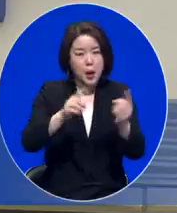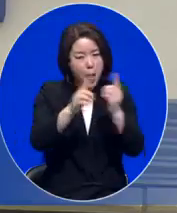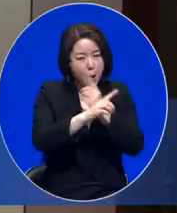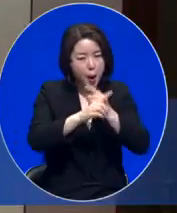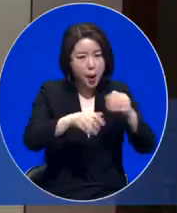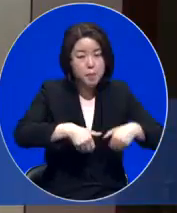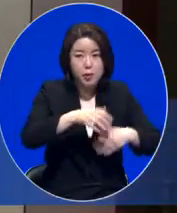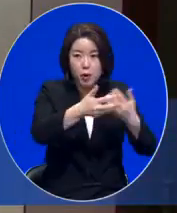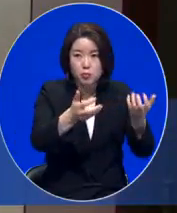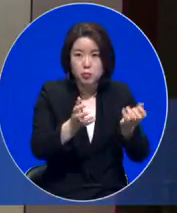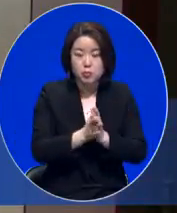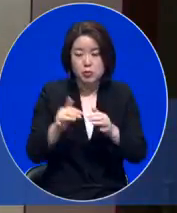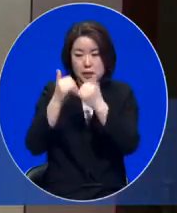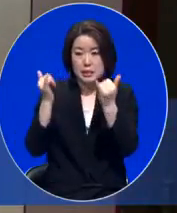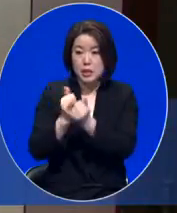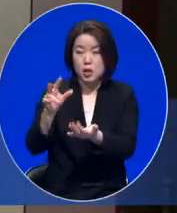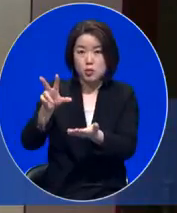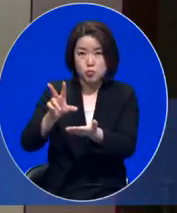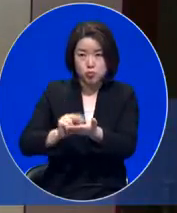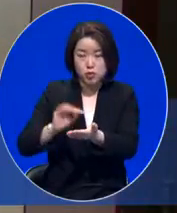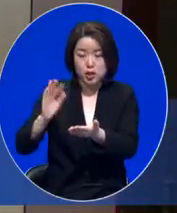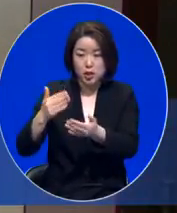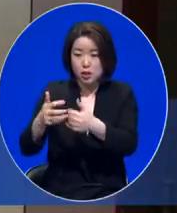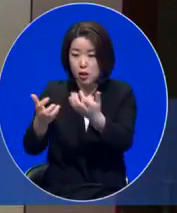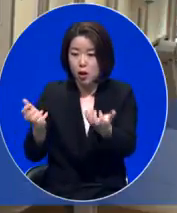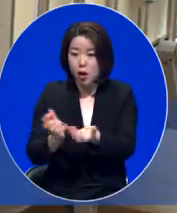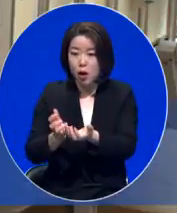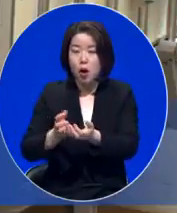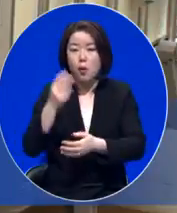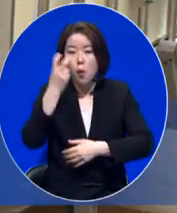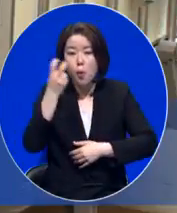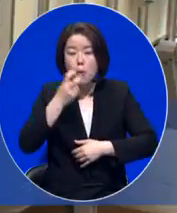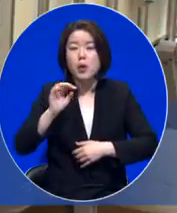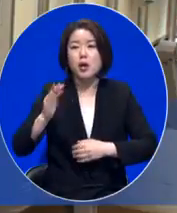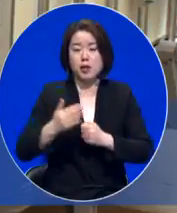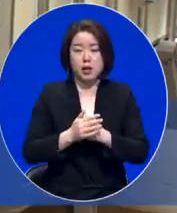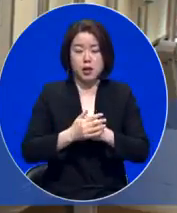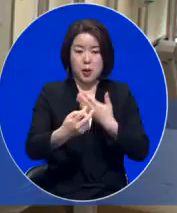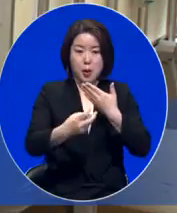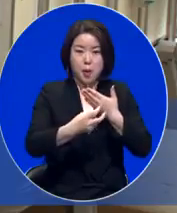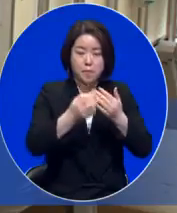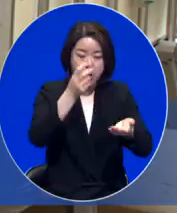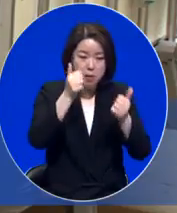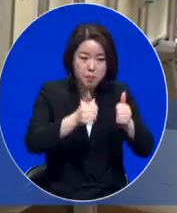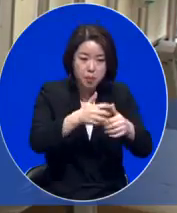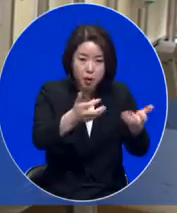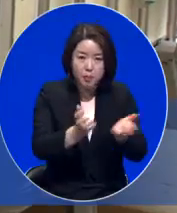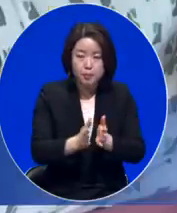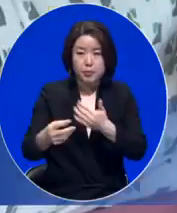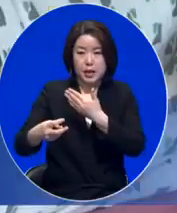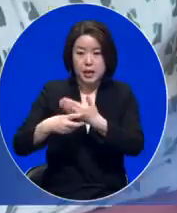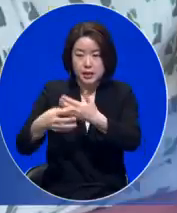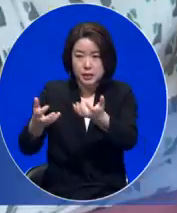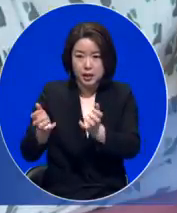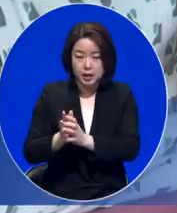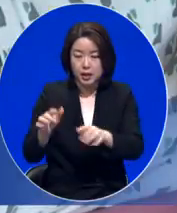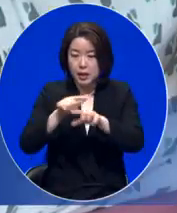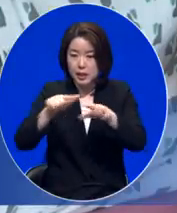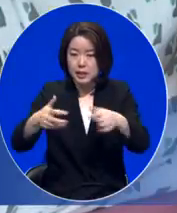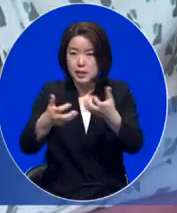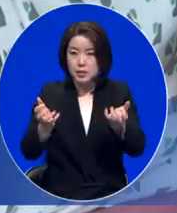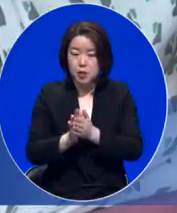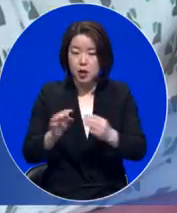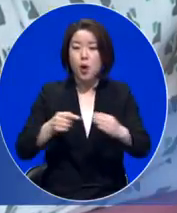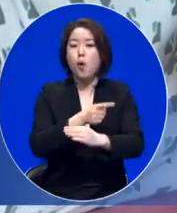사회적으로 문제가 제기된 분야에 대해 실시하는 조사로 법조계와 의학계 시민단체 등 외부 인사가